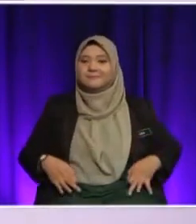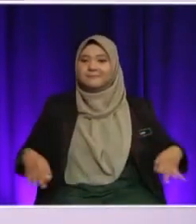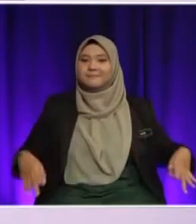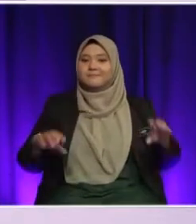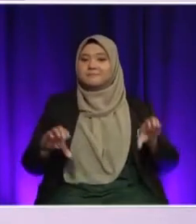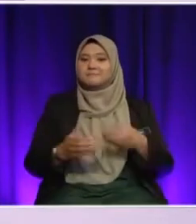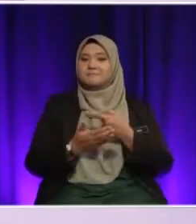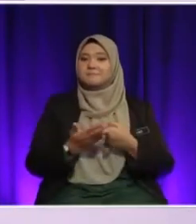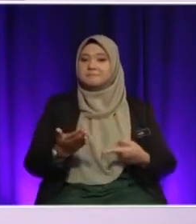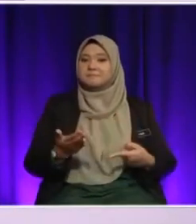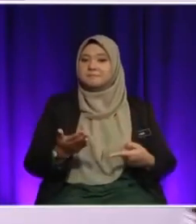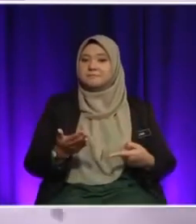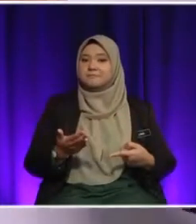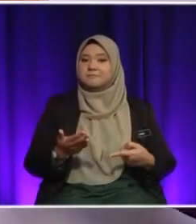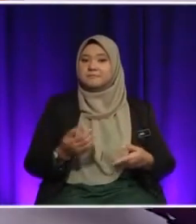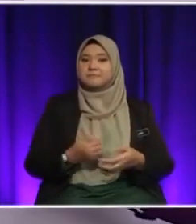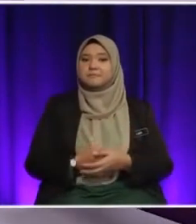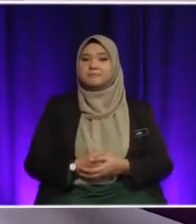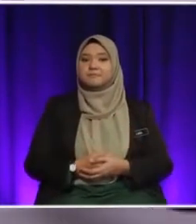dari masing-masing